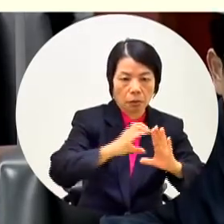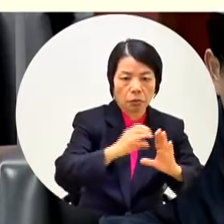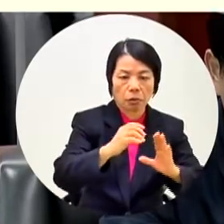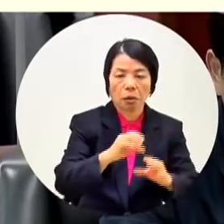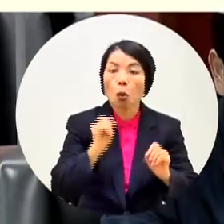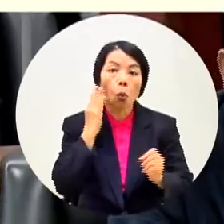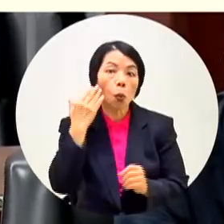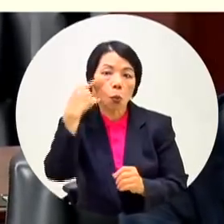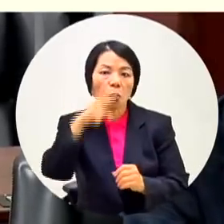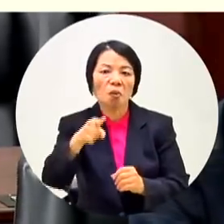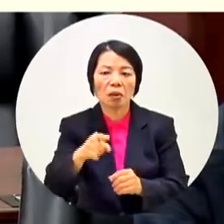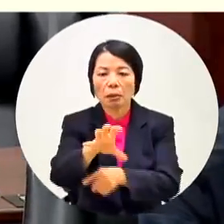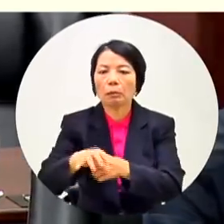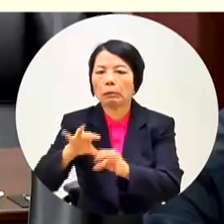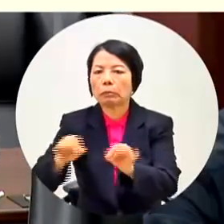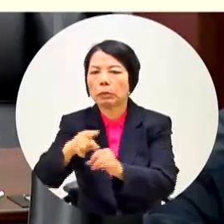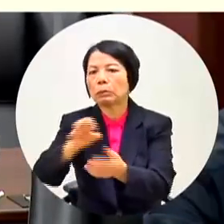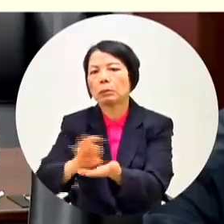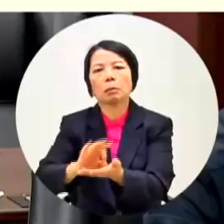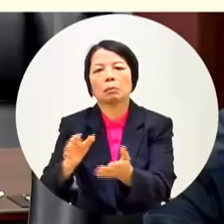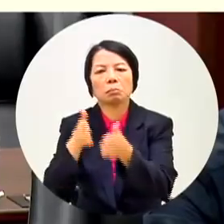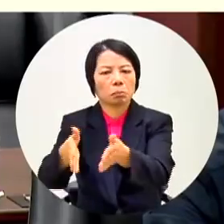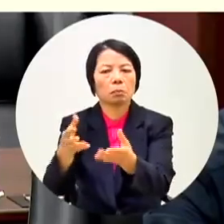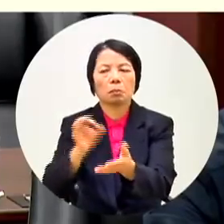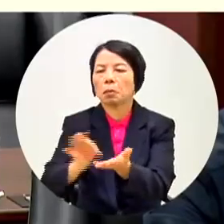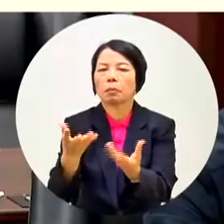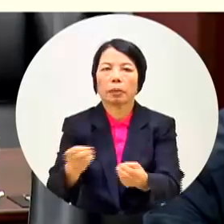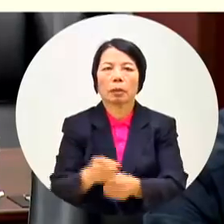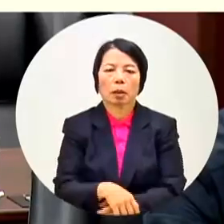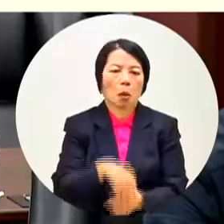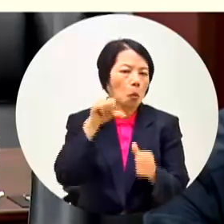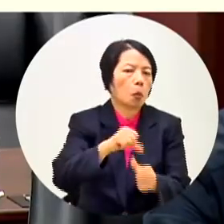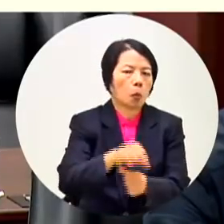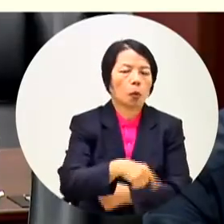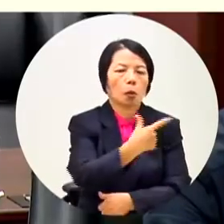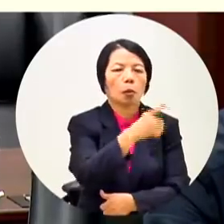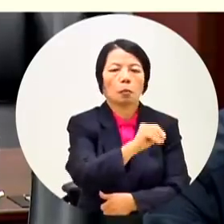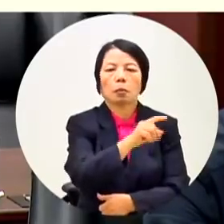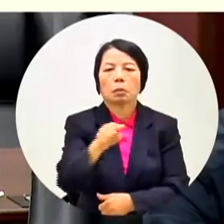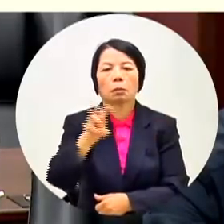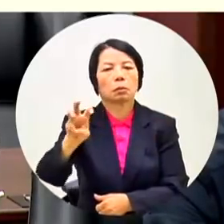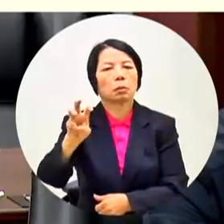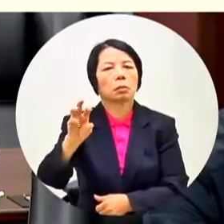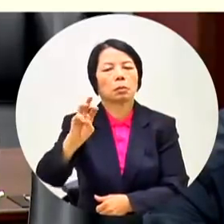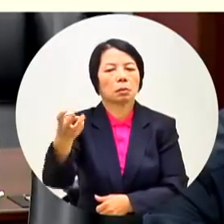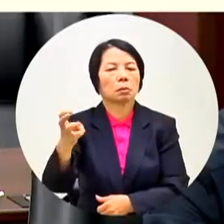政局，罚6万到30万，来刷要安怎？刷上地检